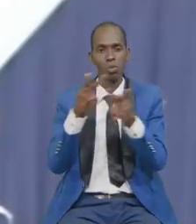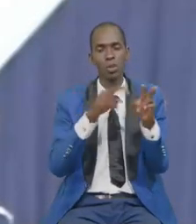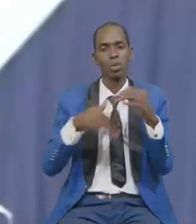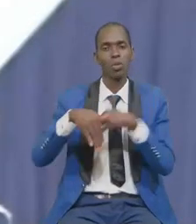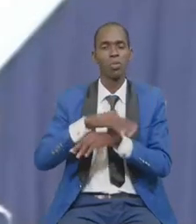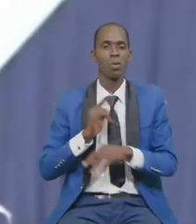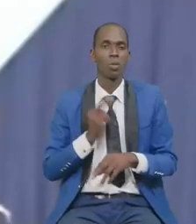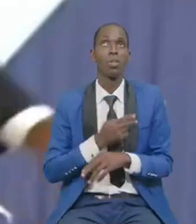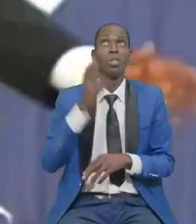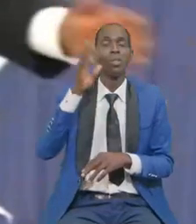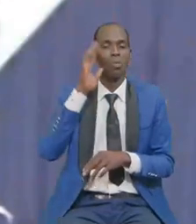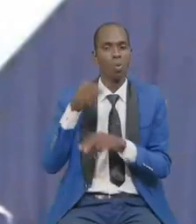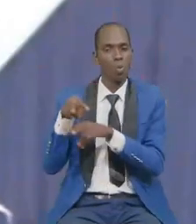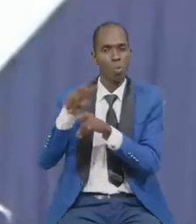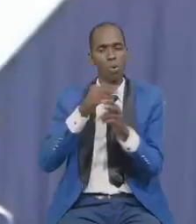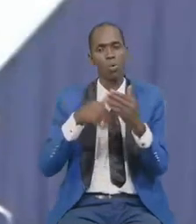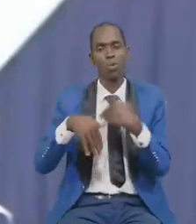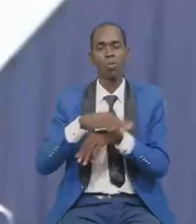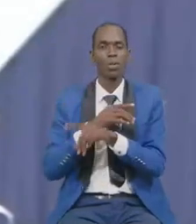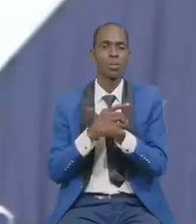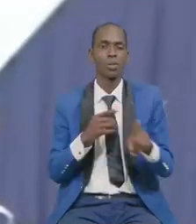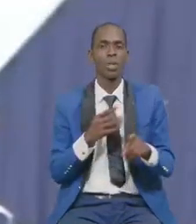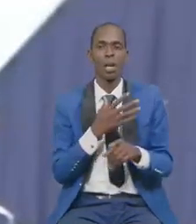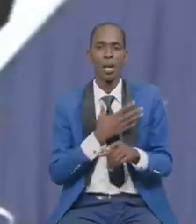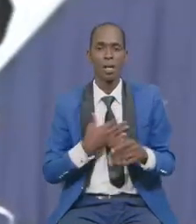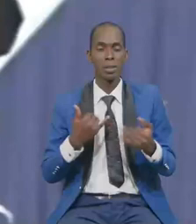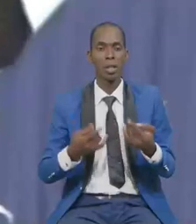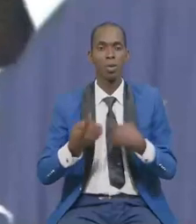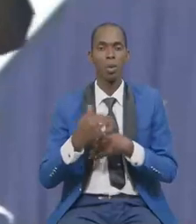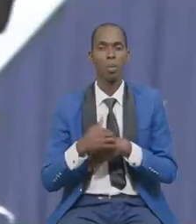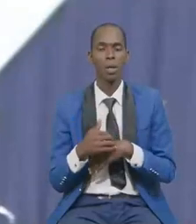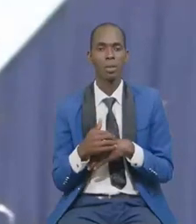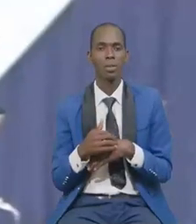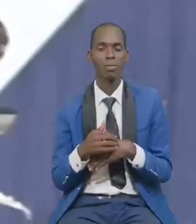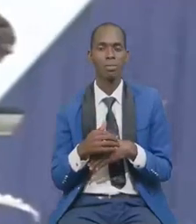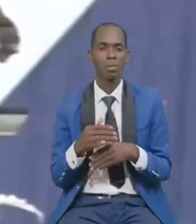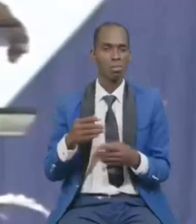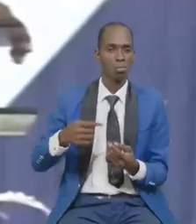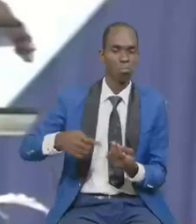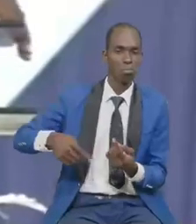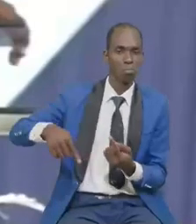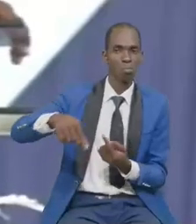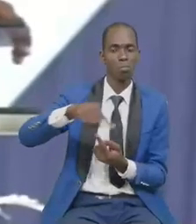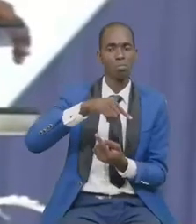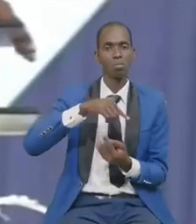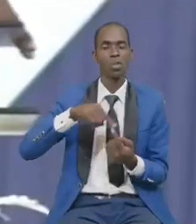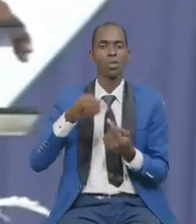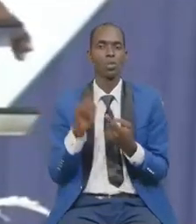toi. Et nous reviendrons maintenant dans le cercle pour la liberté. La